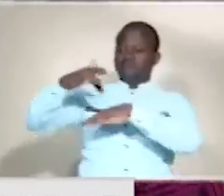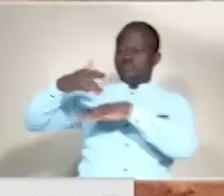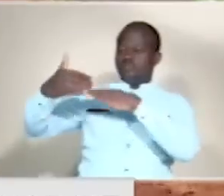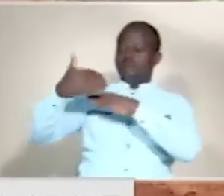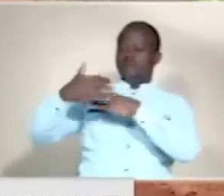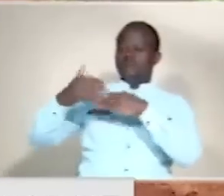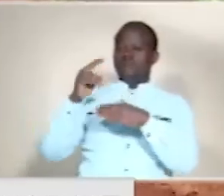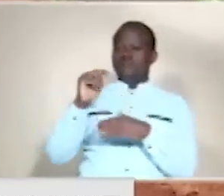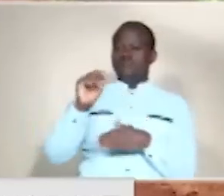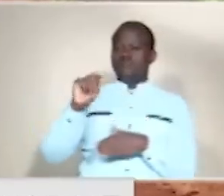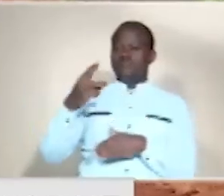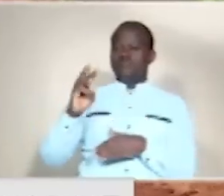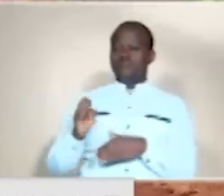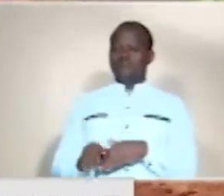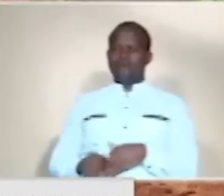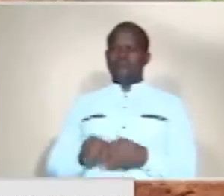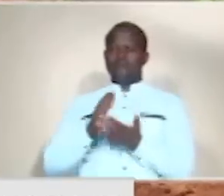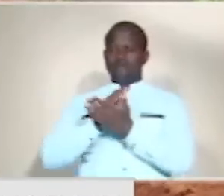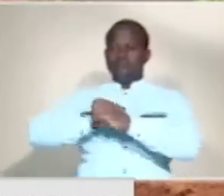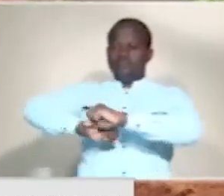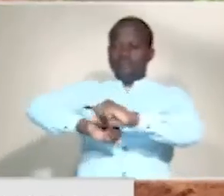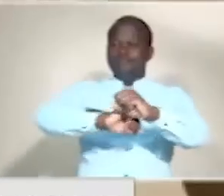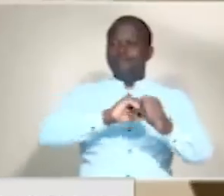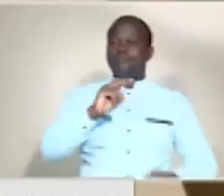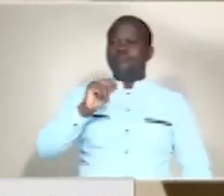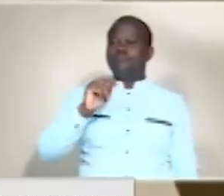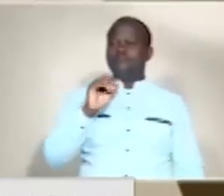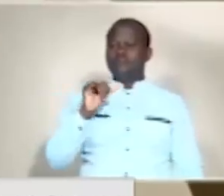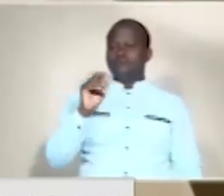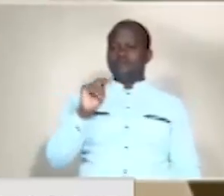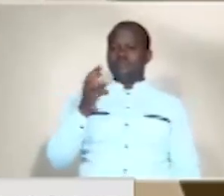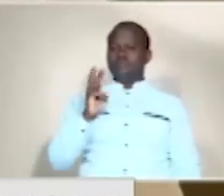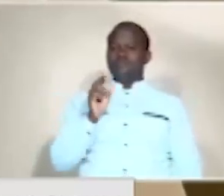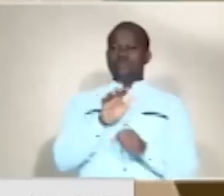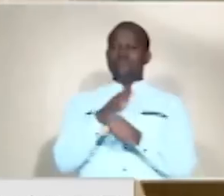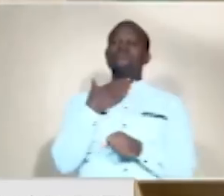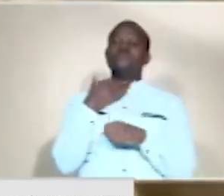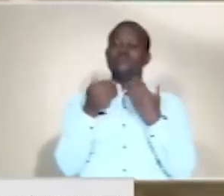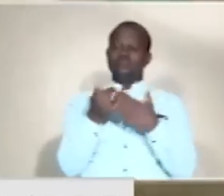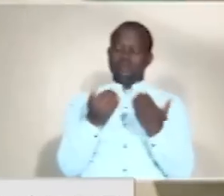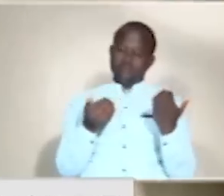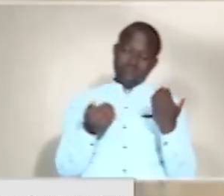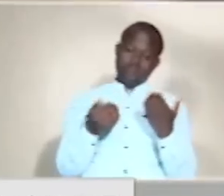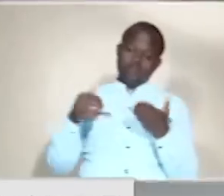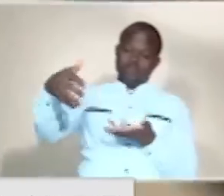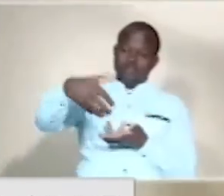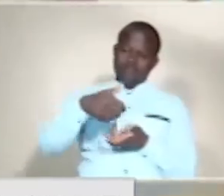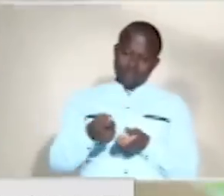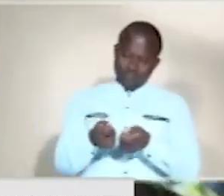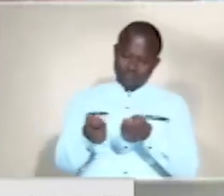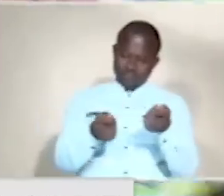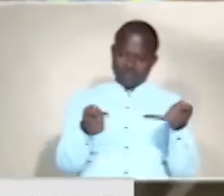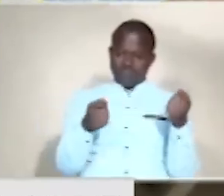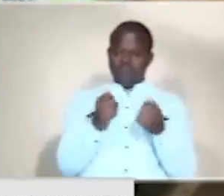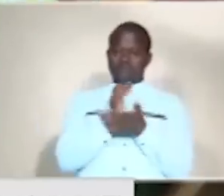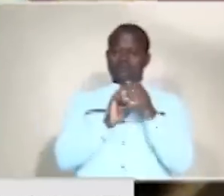Nyungwe. Nibyo, harimo no kurengera na parike ya Nyungwe, kuko abenshi bashakaga inkwi abana bakajya gutashya, ugasanga rimwe na rimwe